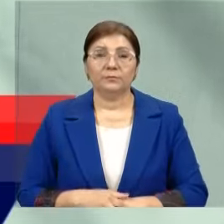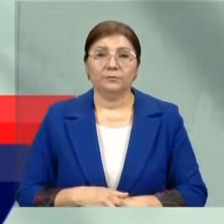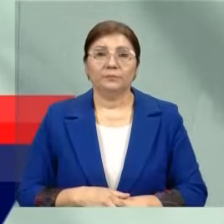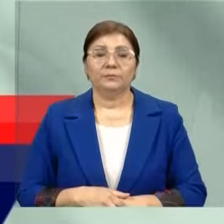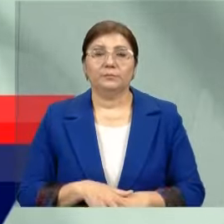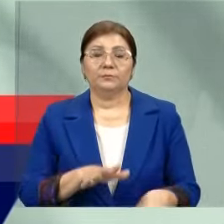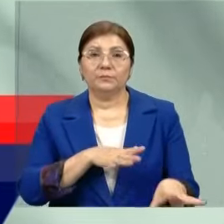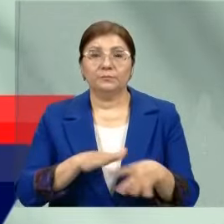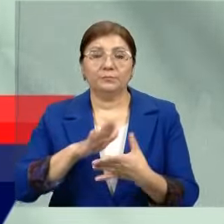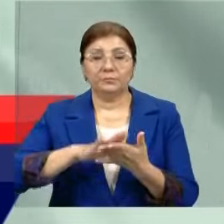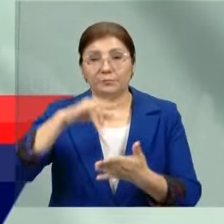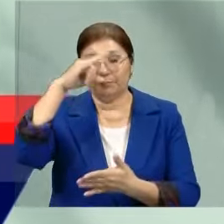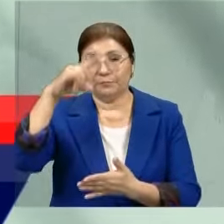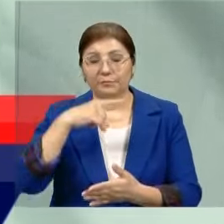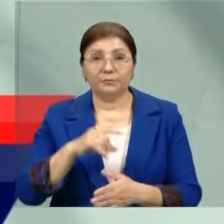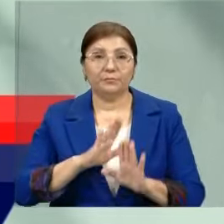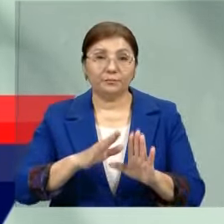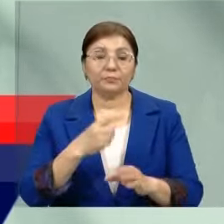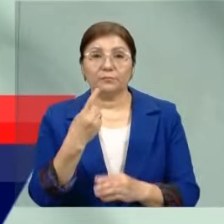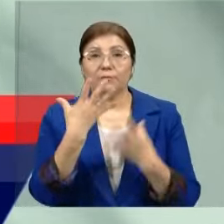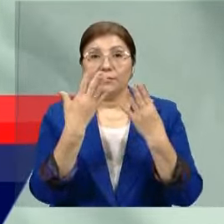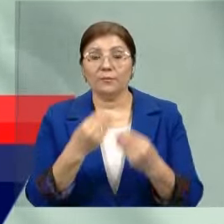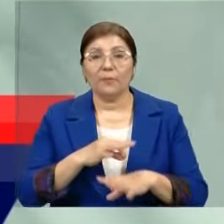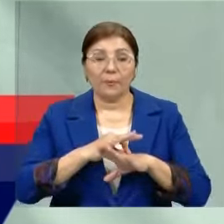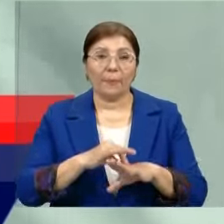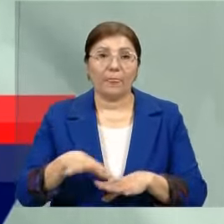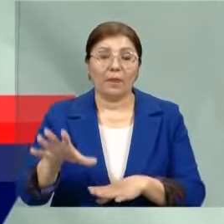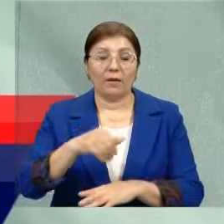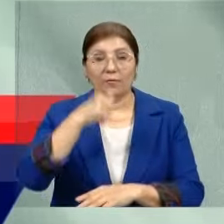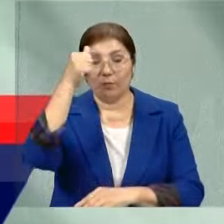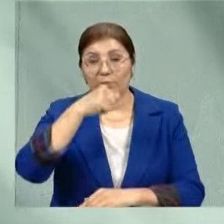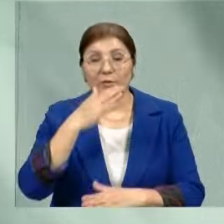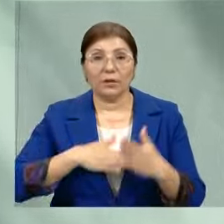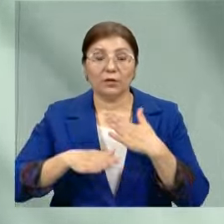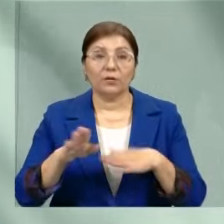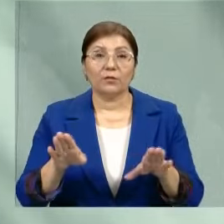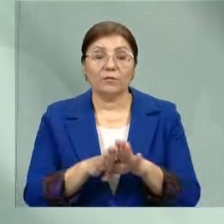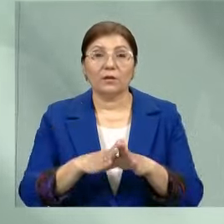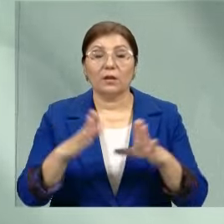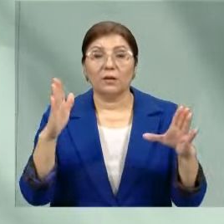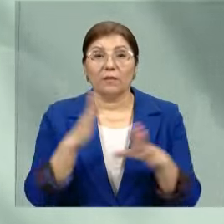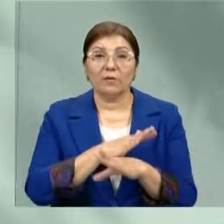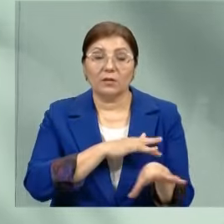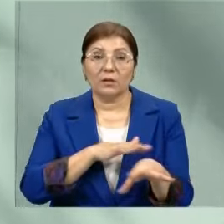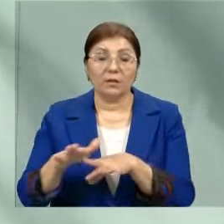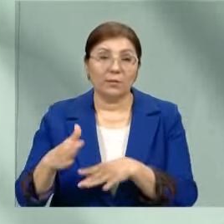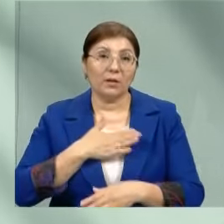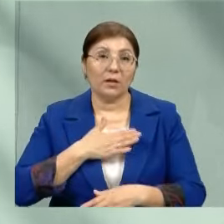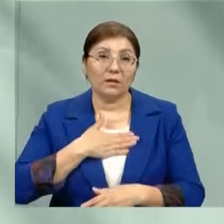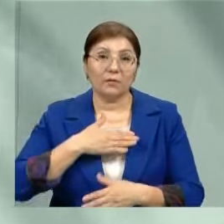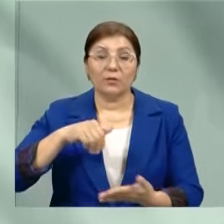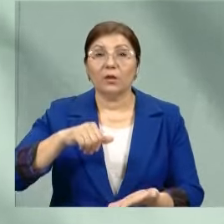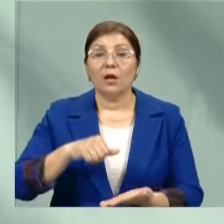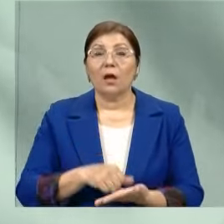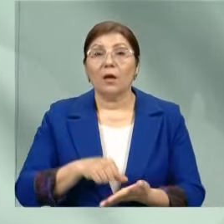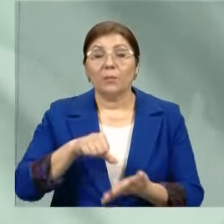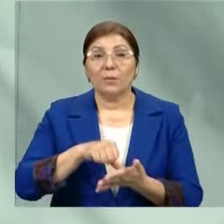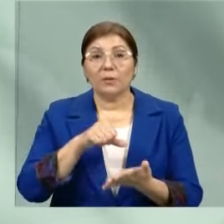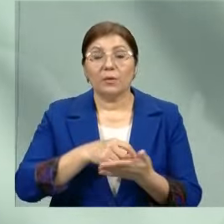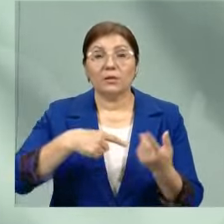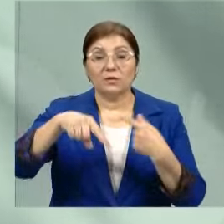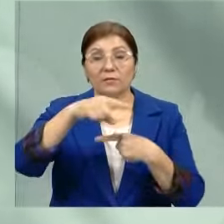Акция «Таза Казахстан» – это акция не одного дня. Она проводится в течение всего года. И отрадно, что в этом экологическом мероприятии самое активное участие принимают